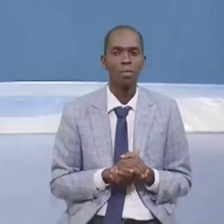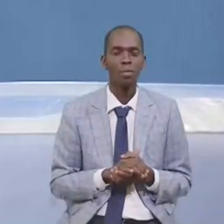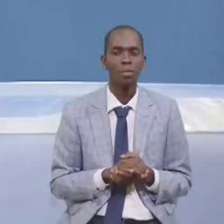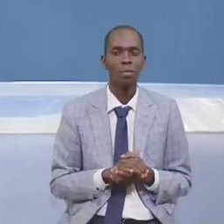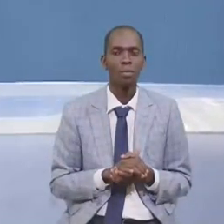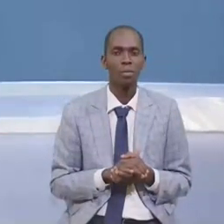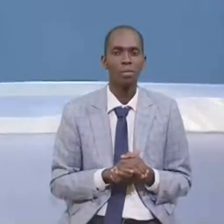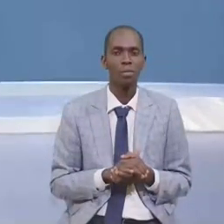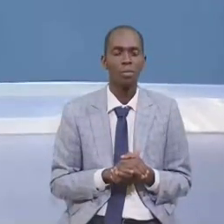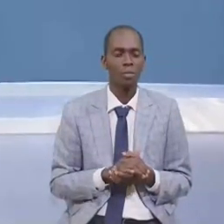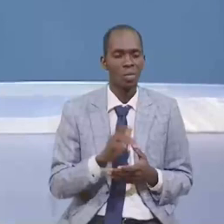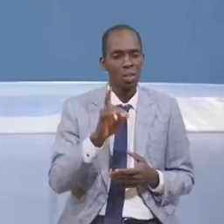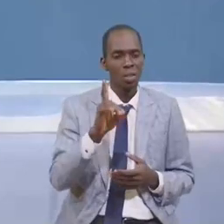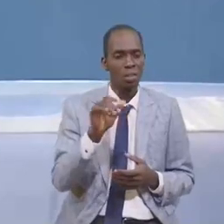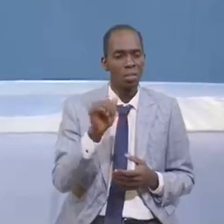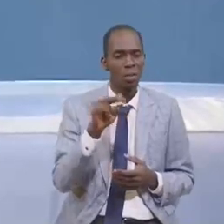David,